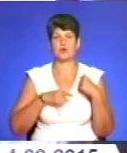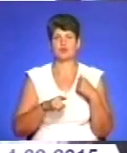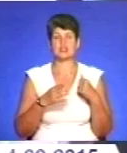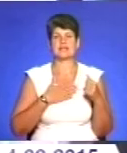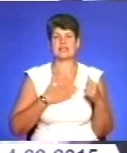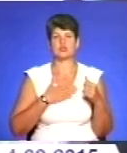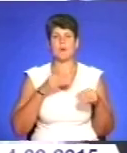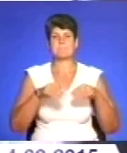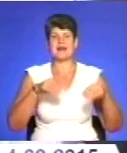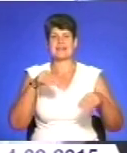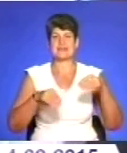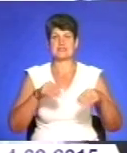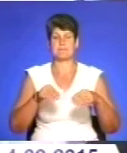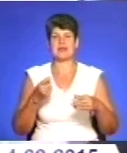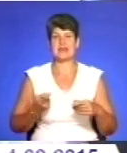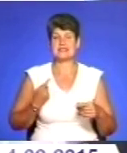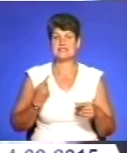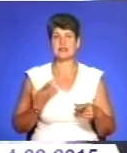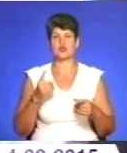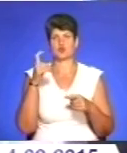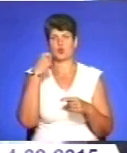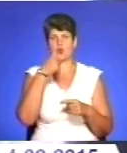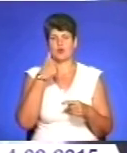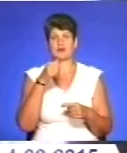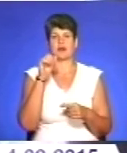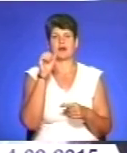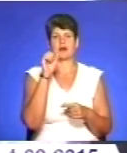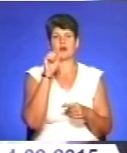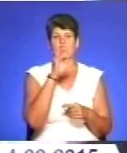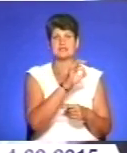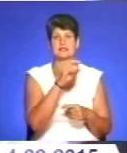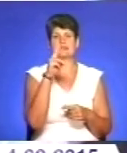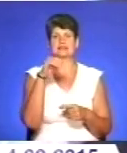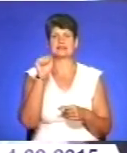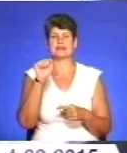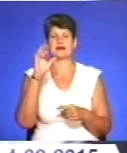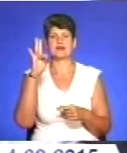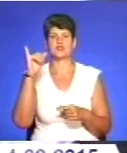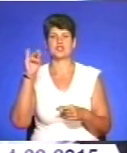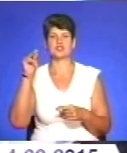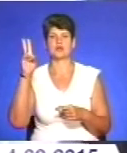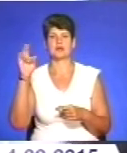нашого балетмейстера, 100 років з дня народження Олександра Данічкіна, який дуже багато зробив